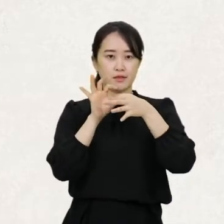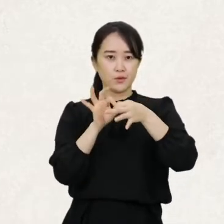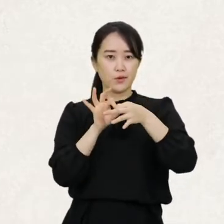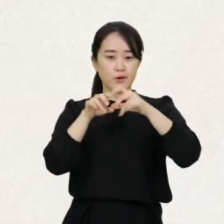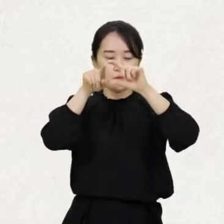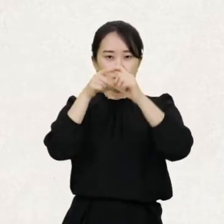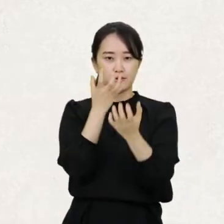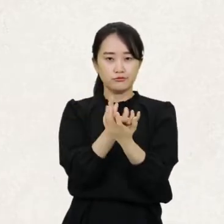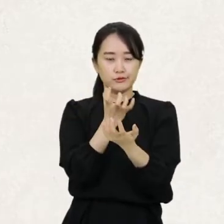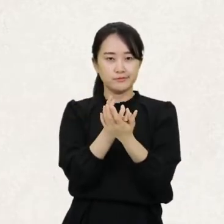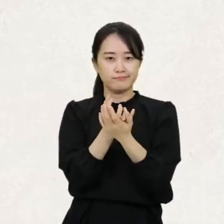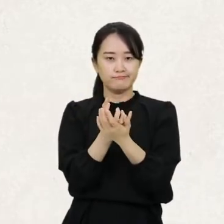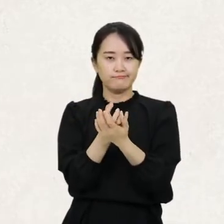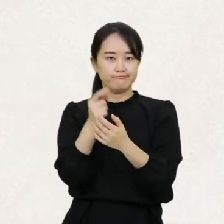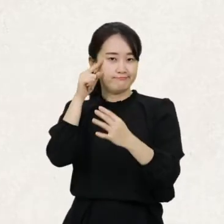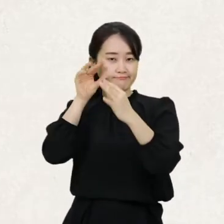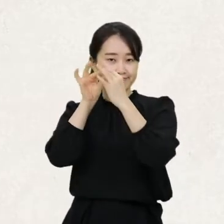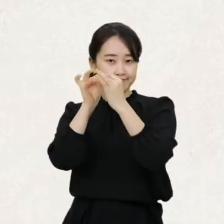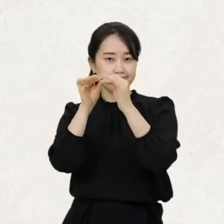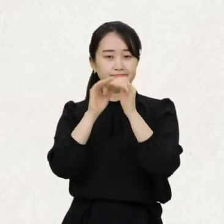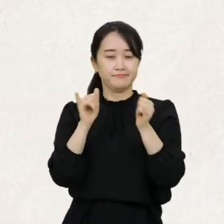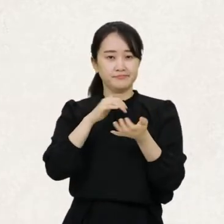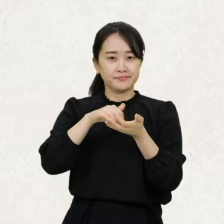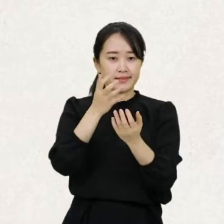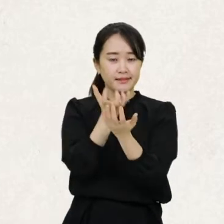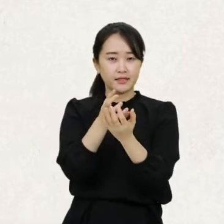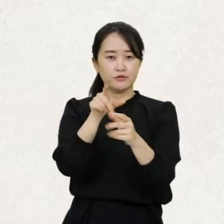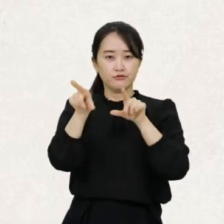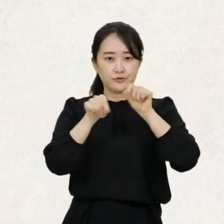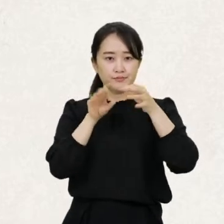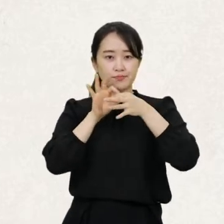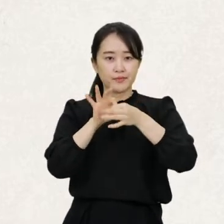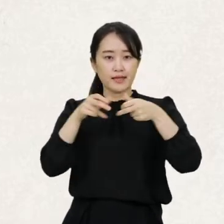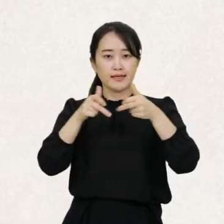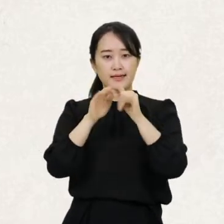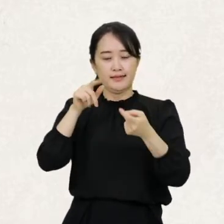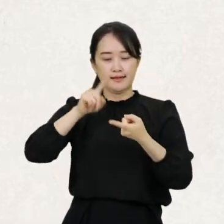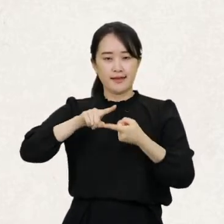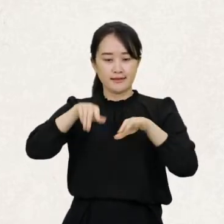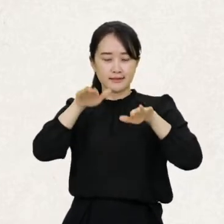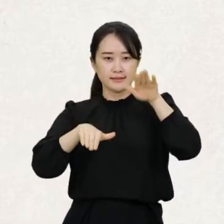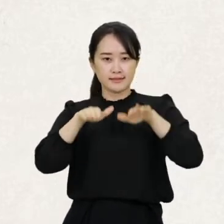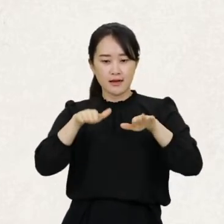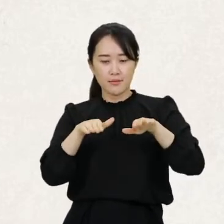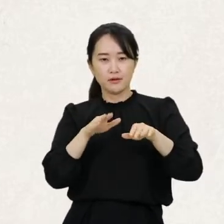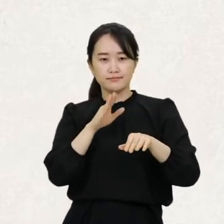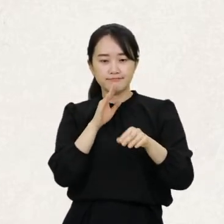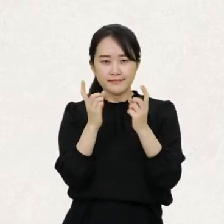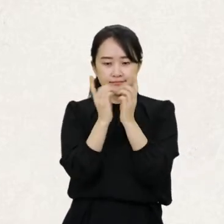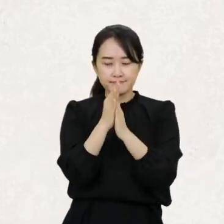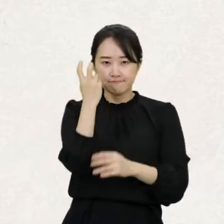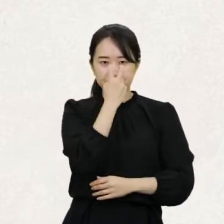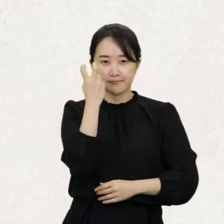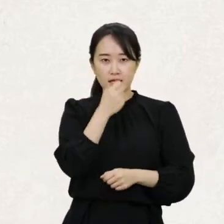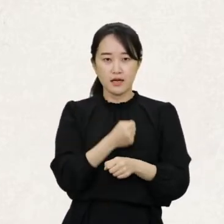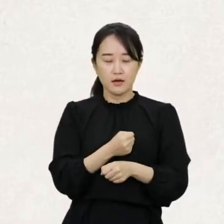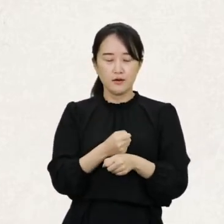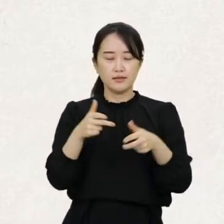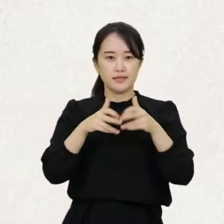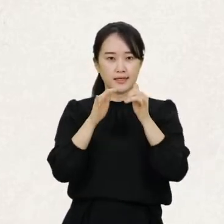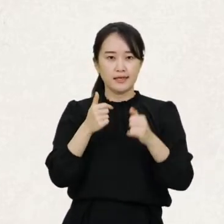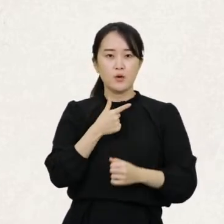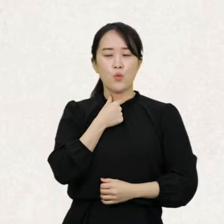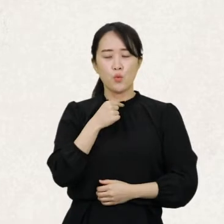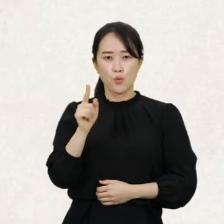통계 수집을 찬성하는 사람들은 자료 수집을 통해 장애인에 대한 차별 실태를 파악하고 장애인의